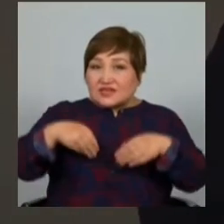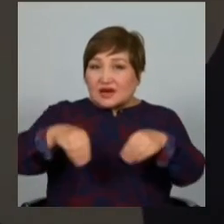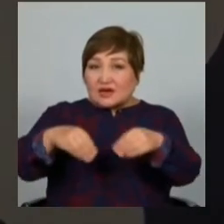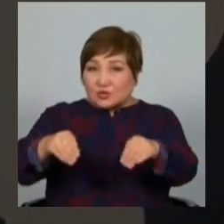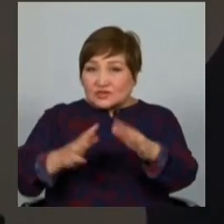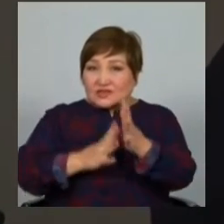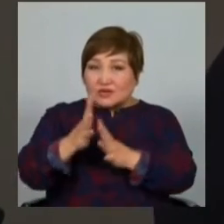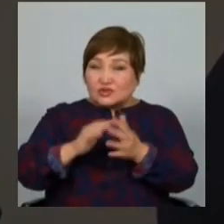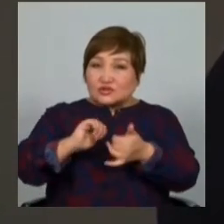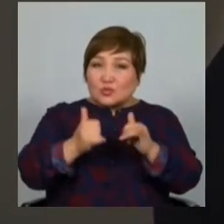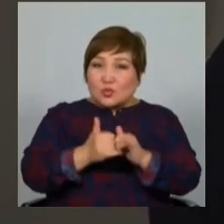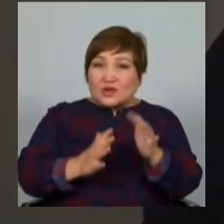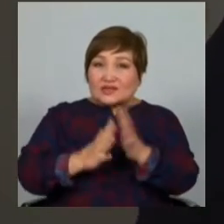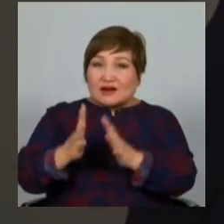и